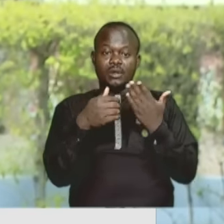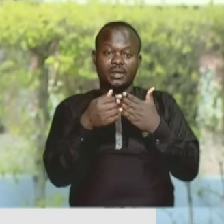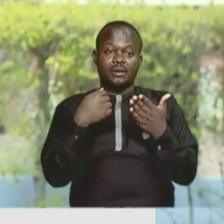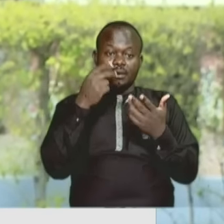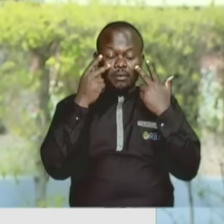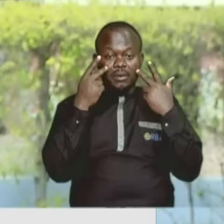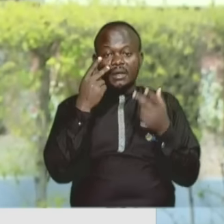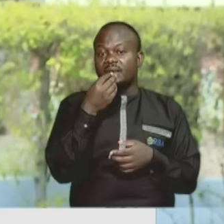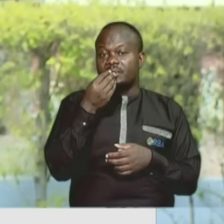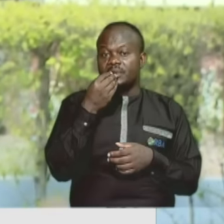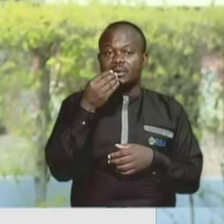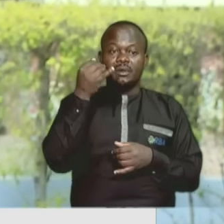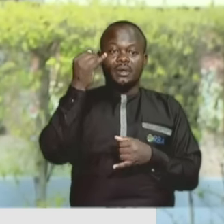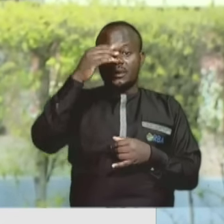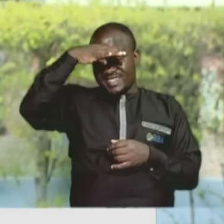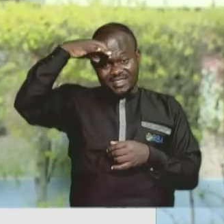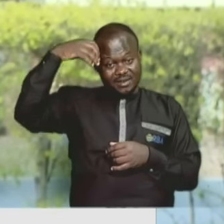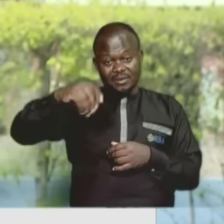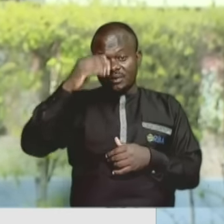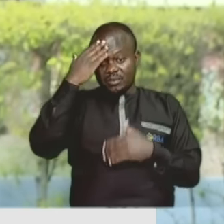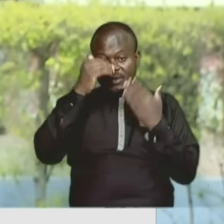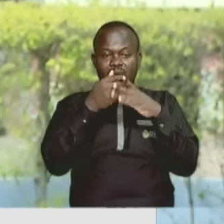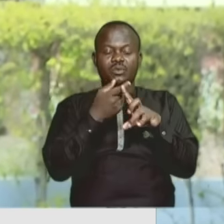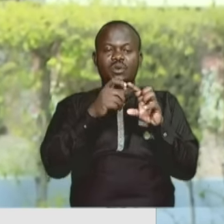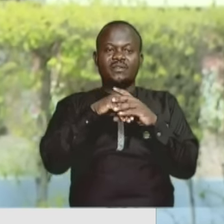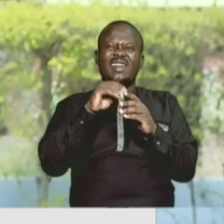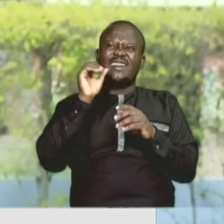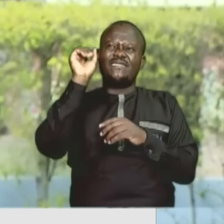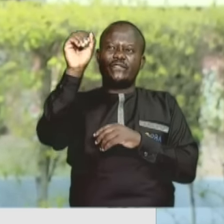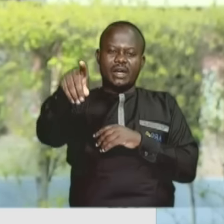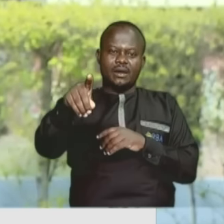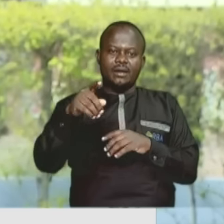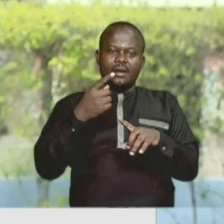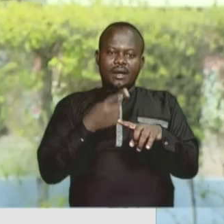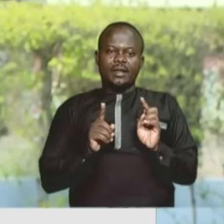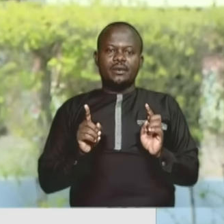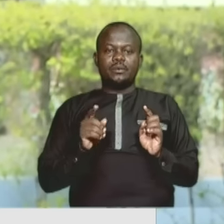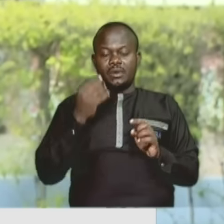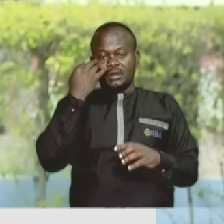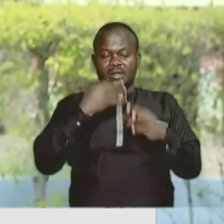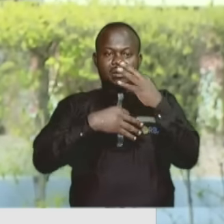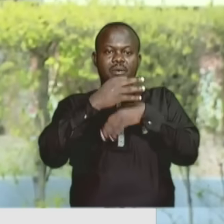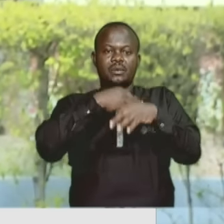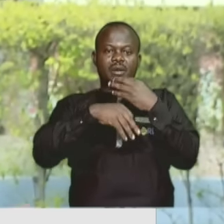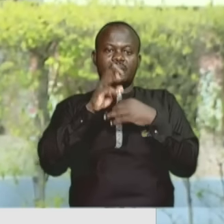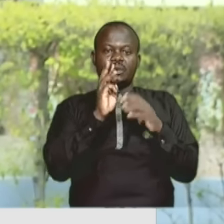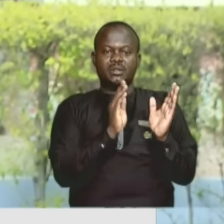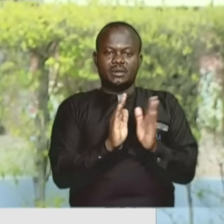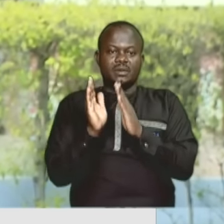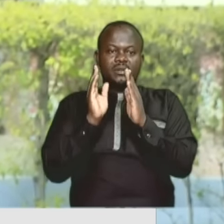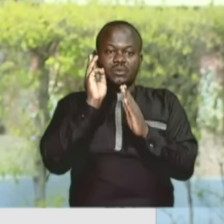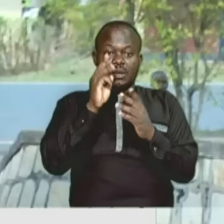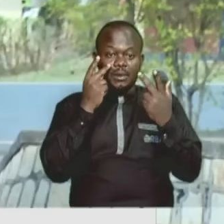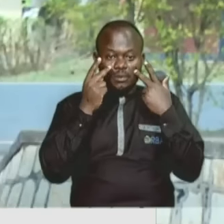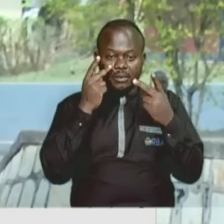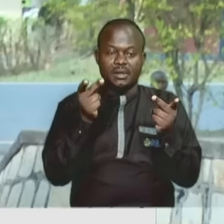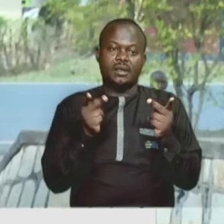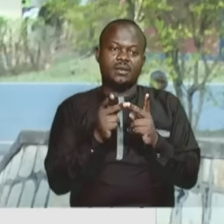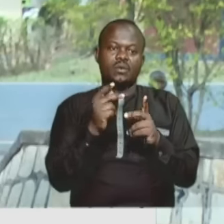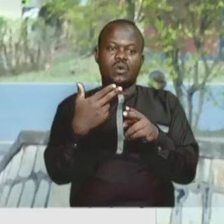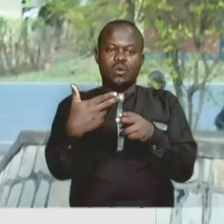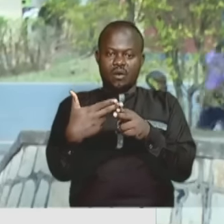kubona ibiryo byari bigoranye kuko twabikuraga kure, ariko ubwo uruganda rugiye kuzajya rubitunganya tuzaba tubiboneye hafi kandi